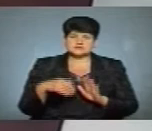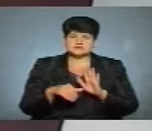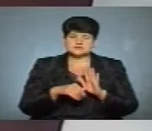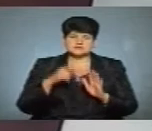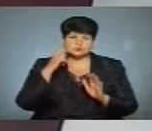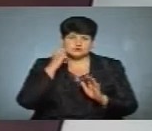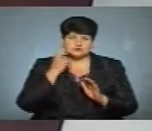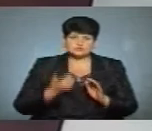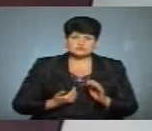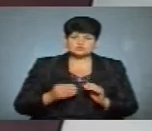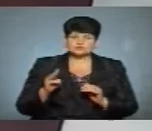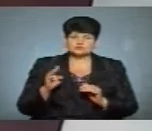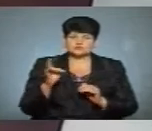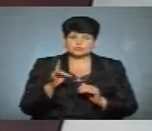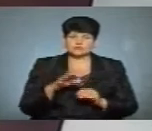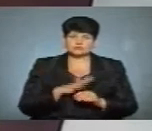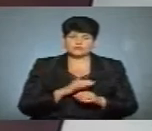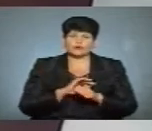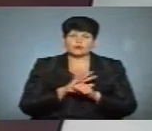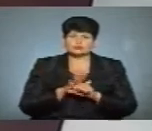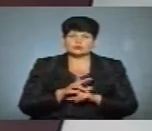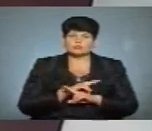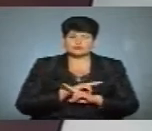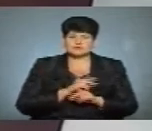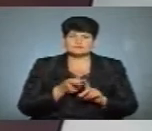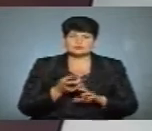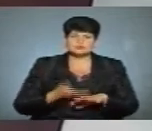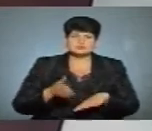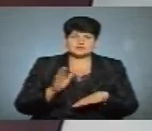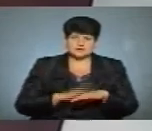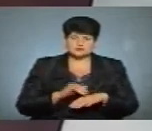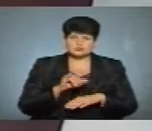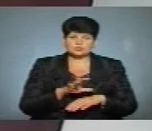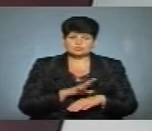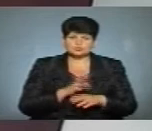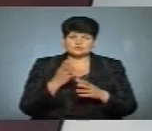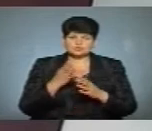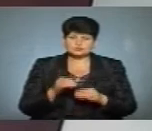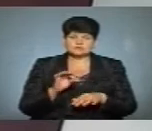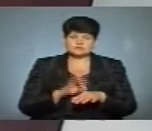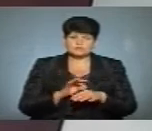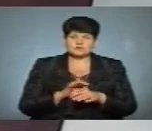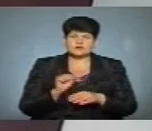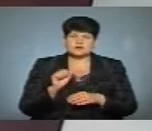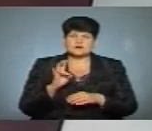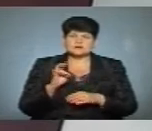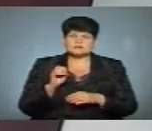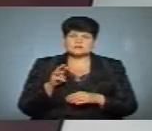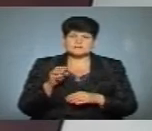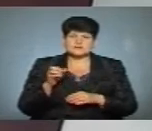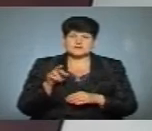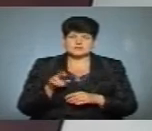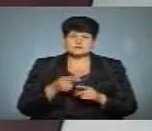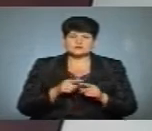56-річний житель Шумського району, у якого був коронавірус, помер через ускладнення. У нього було супутні захворювання, анемія. Про це розповів